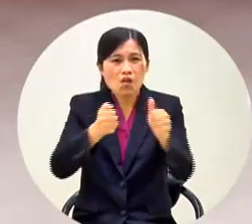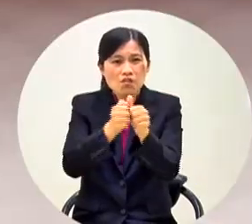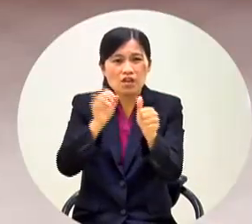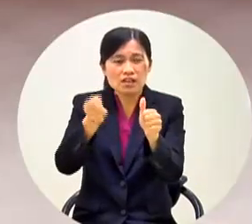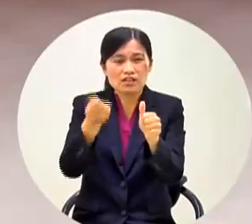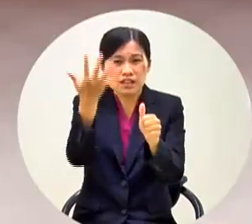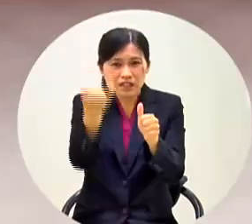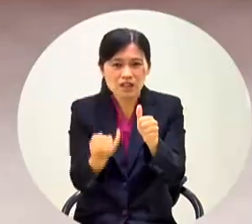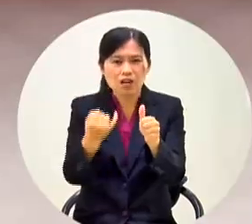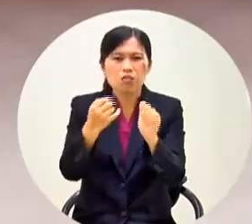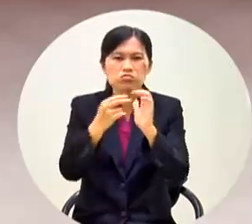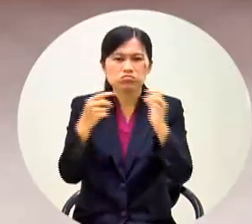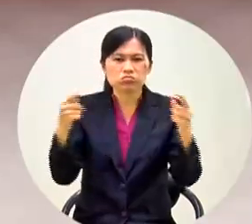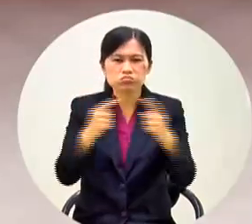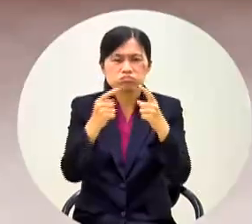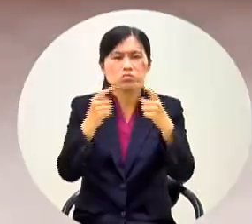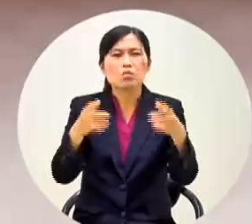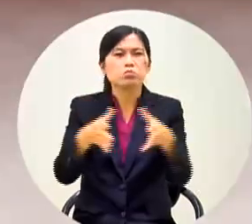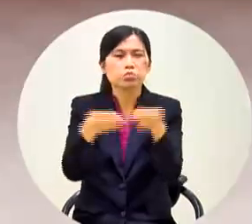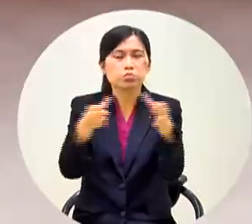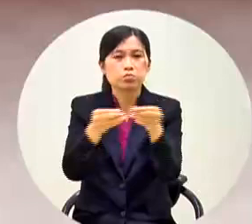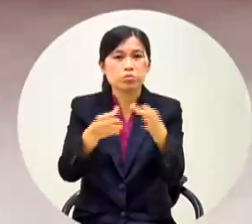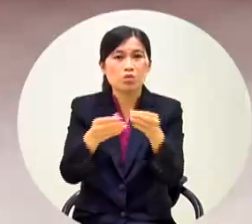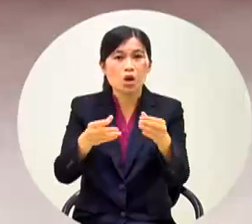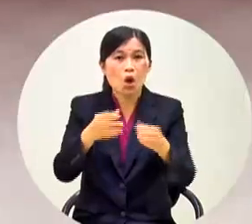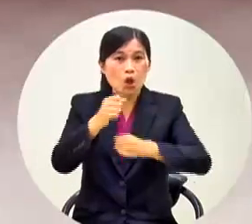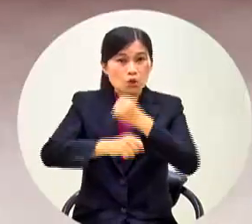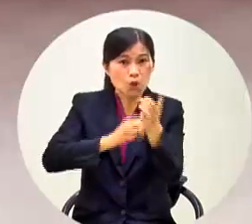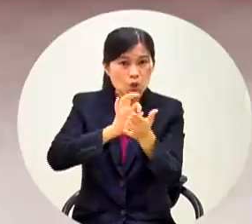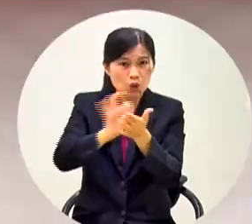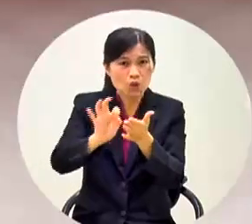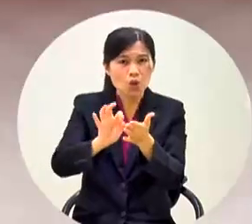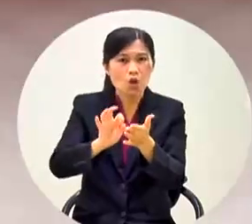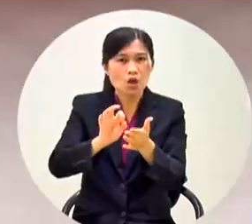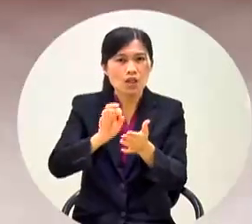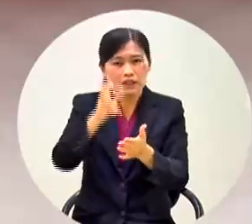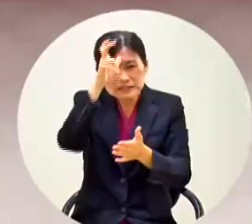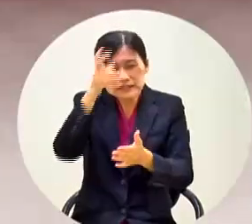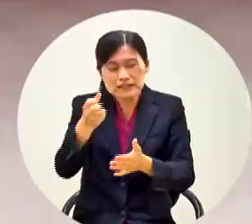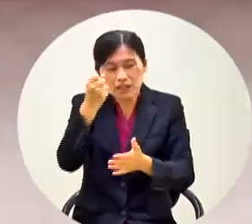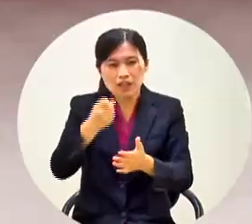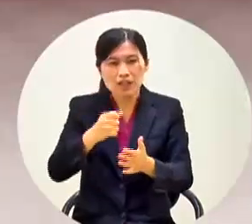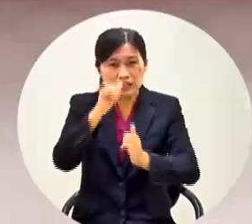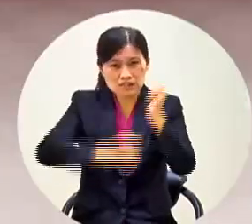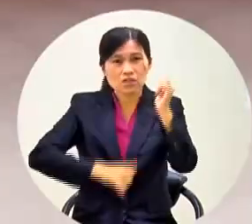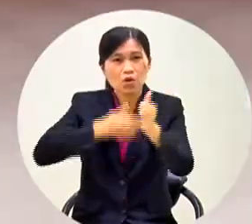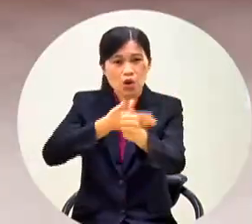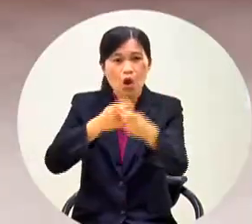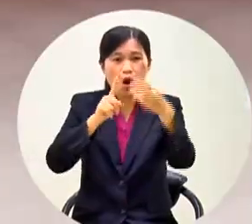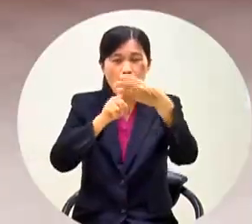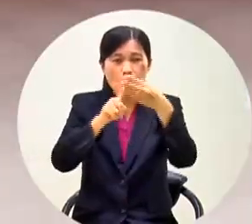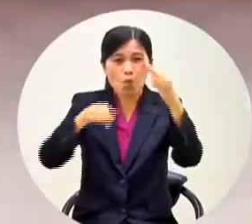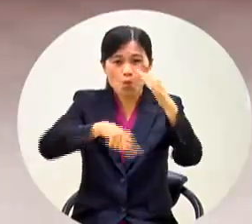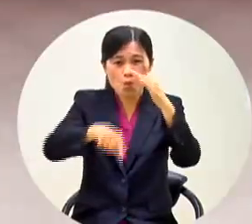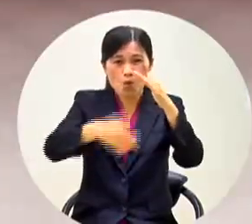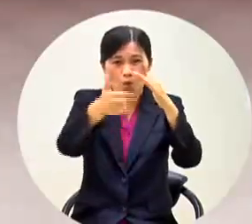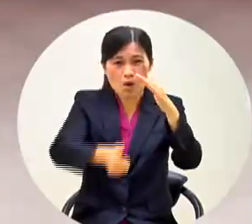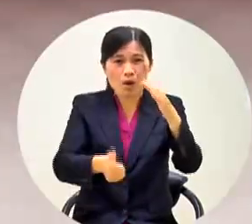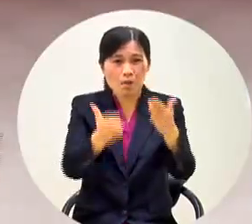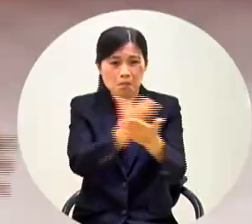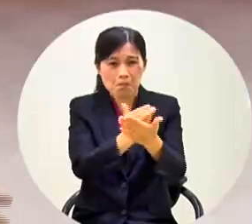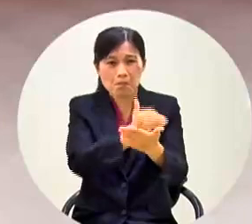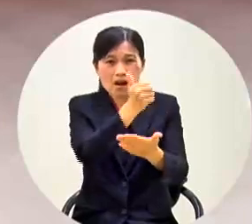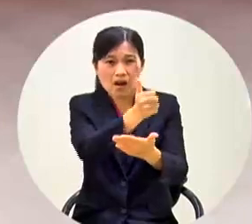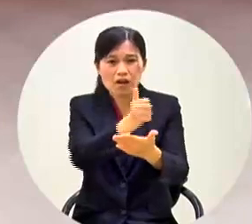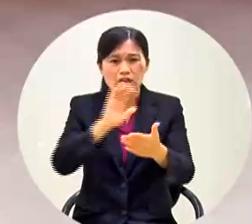权，历史会给王金平院长一个很好的评价。至于陆副议长，我想就